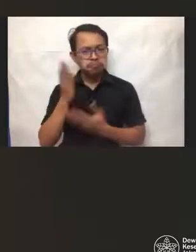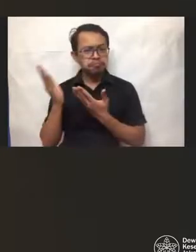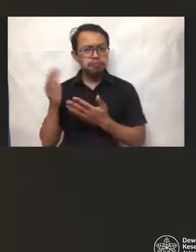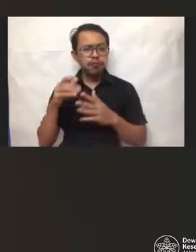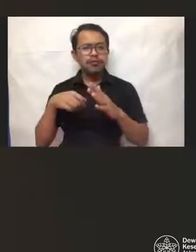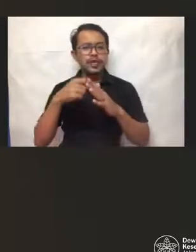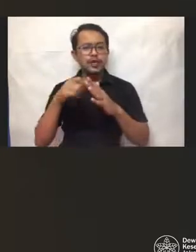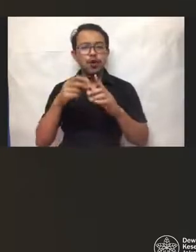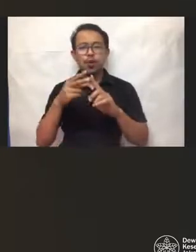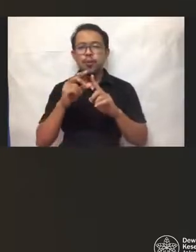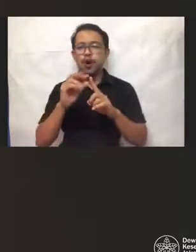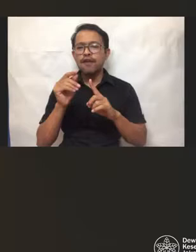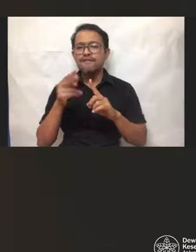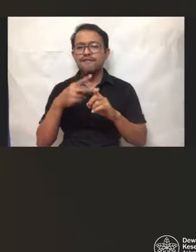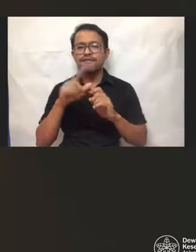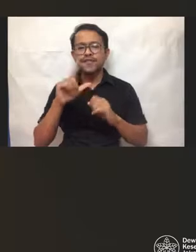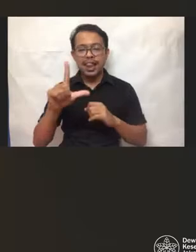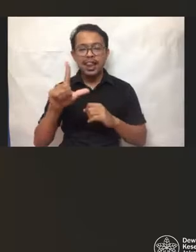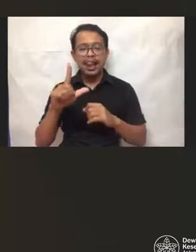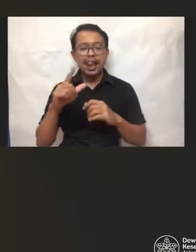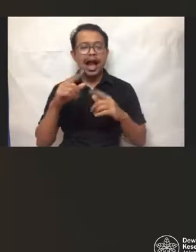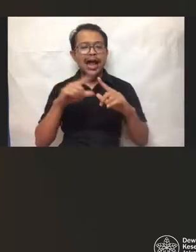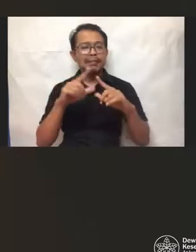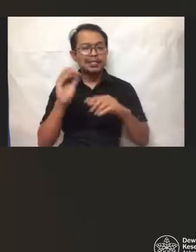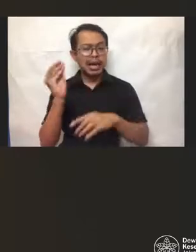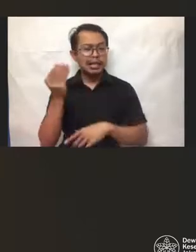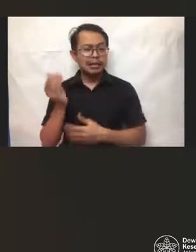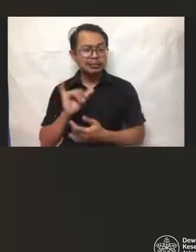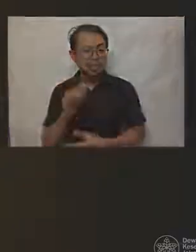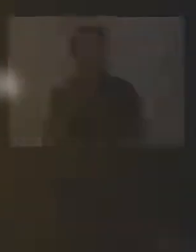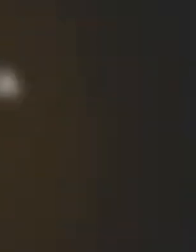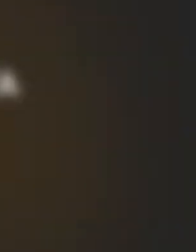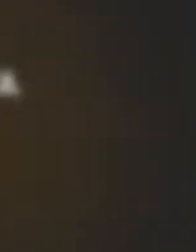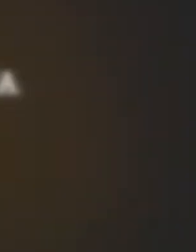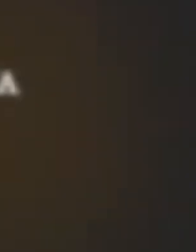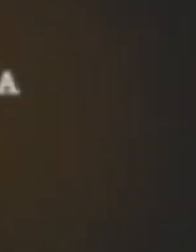video profil singkat mengenai Akademi Jakarta hari ini.